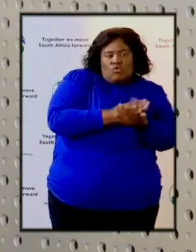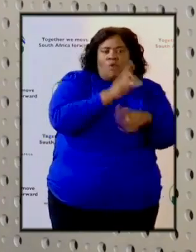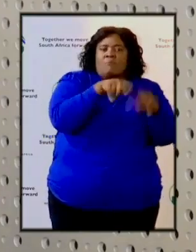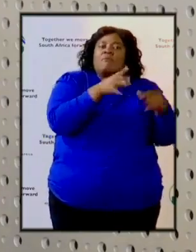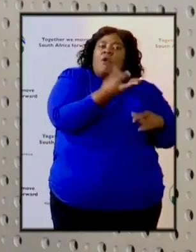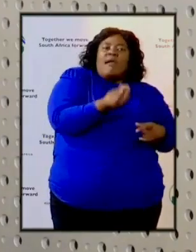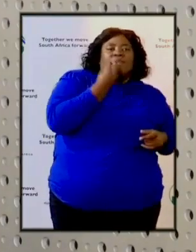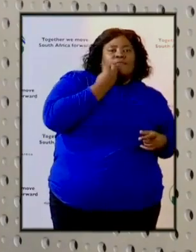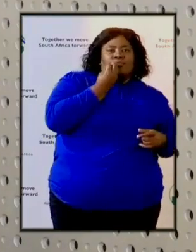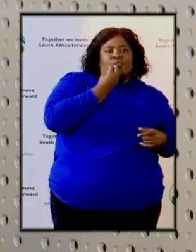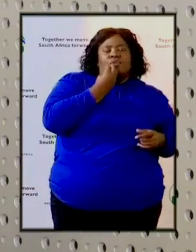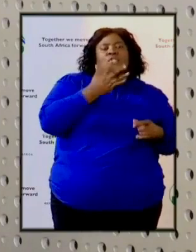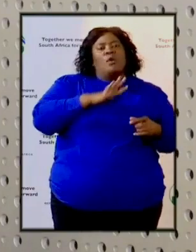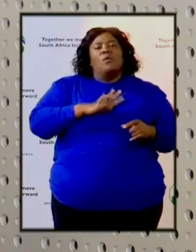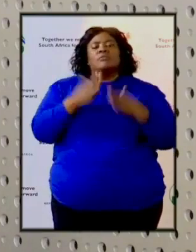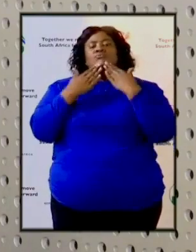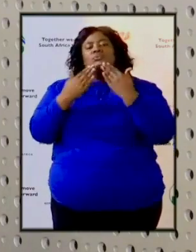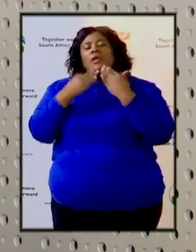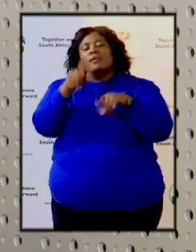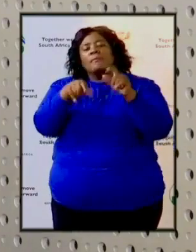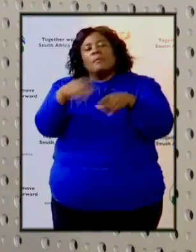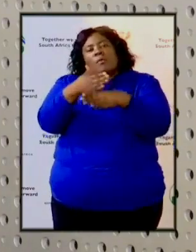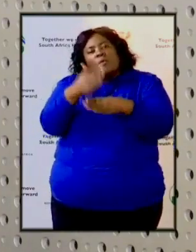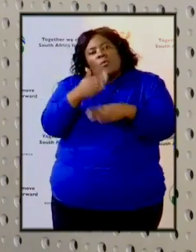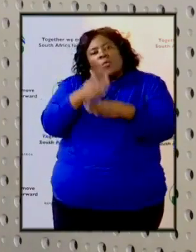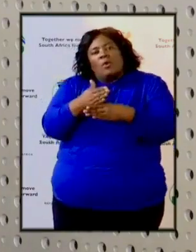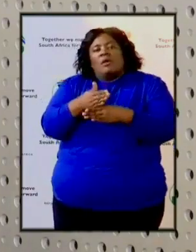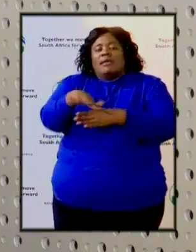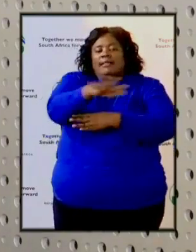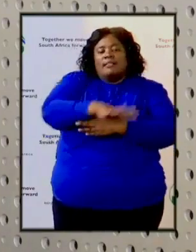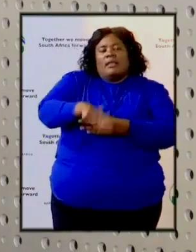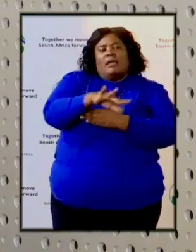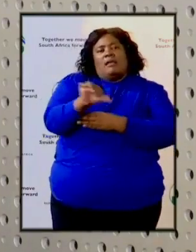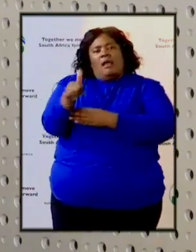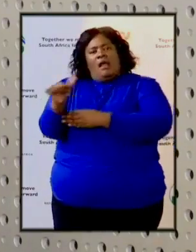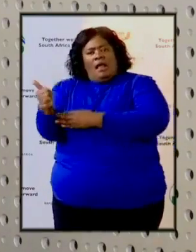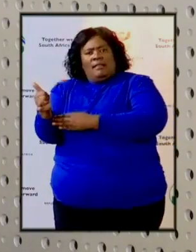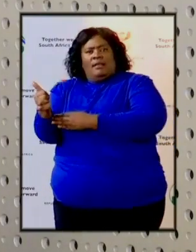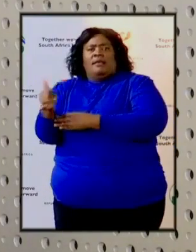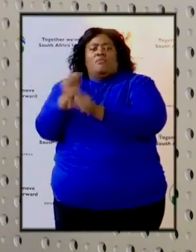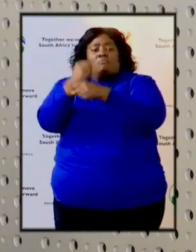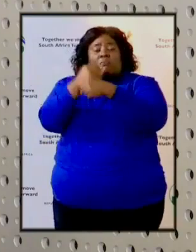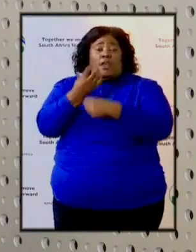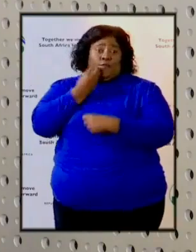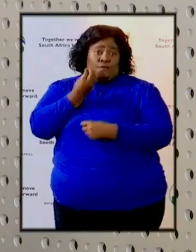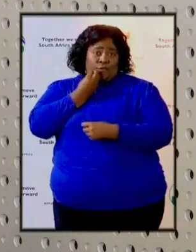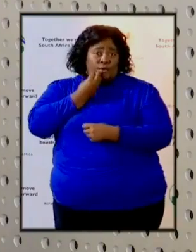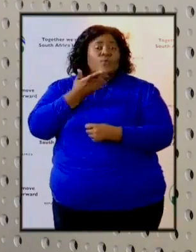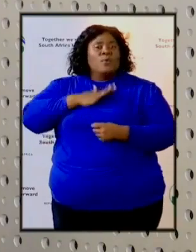kubalimi nakubasebenza abasebenza ezindaweni zolimo nakwezinye izimboni ezenza ukudla.